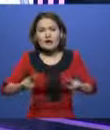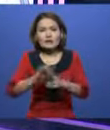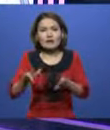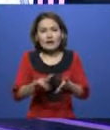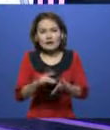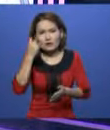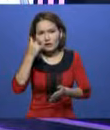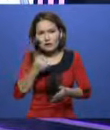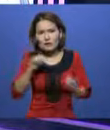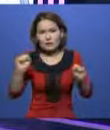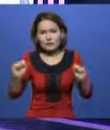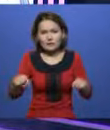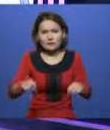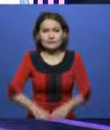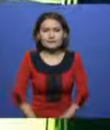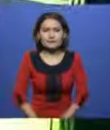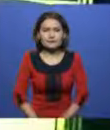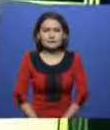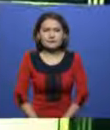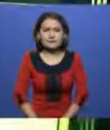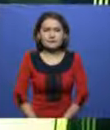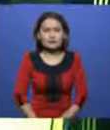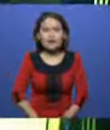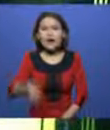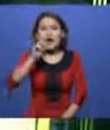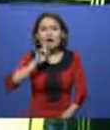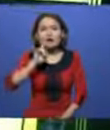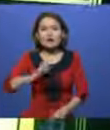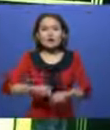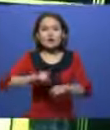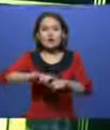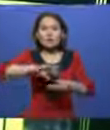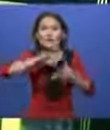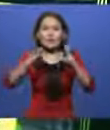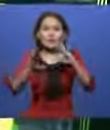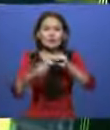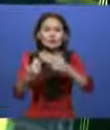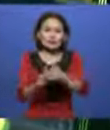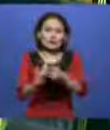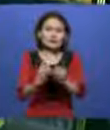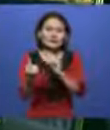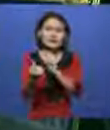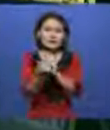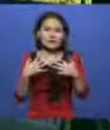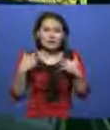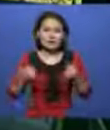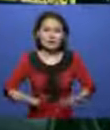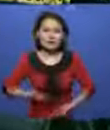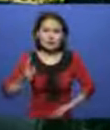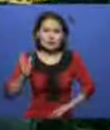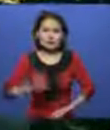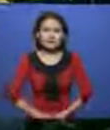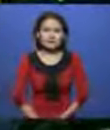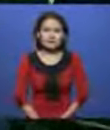телефонына хабарласуға болады. Әзірге осы, жаңалықтарымызды арнамыздан және хабар сайтынан көріңіздер.